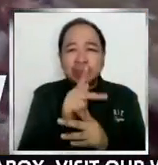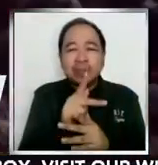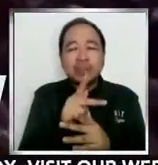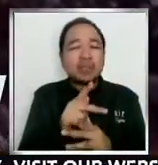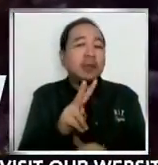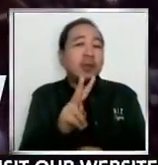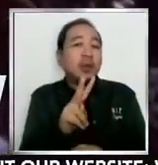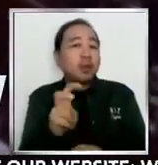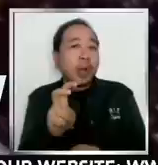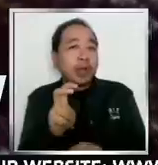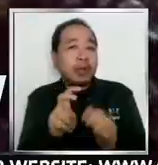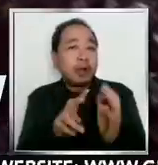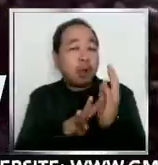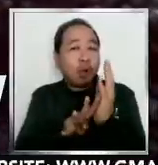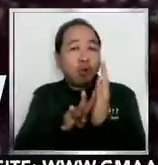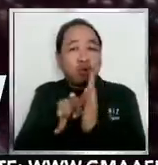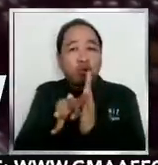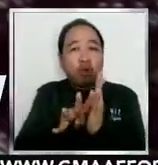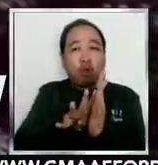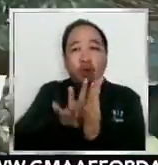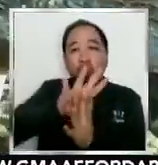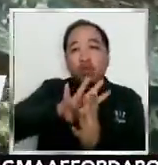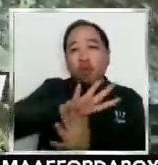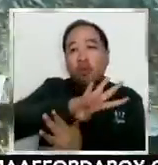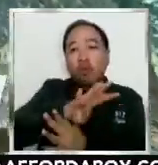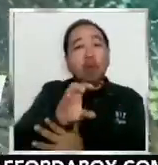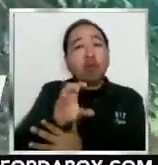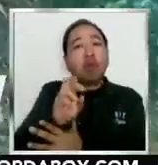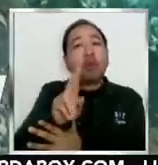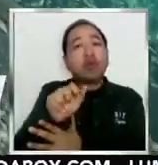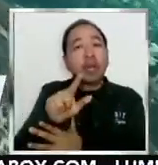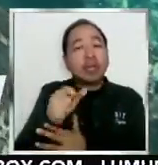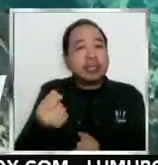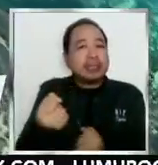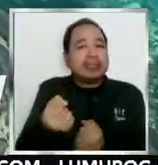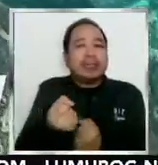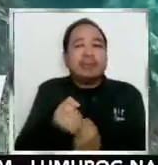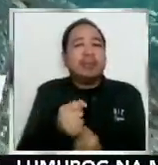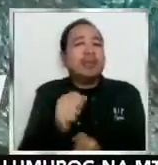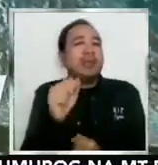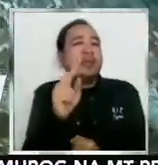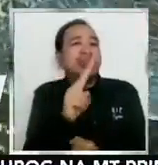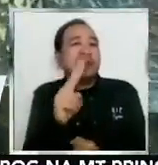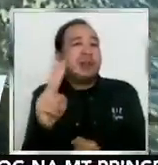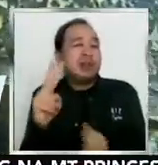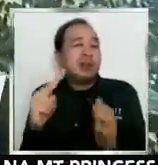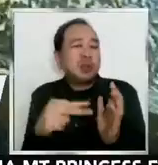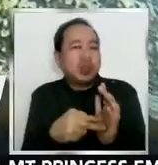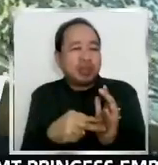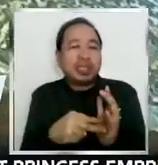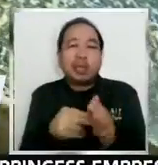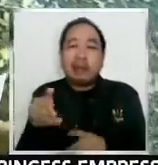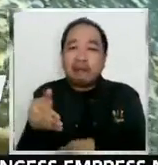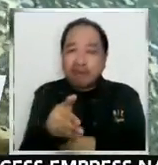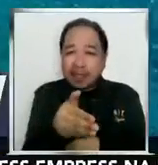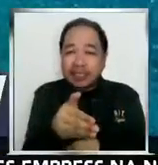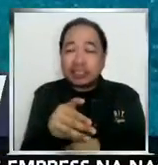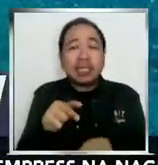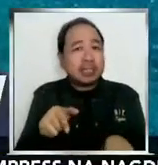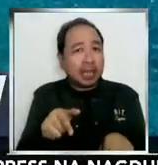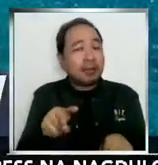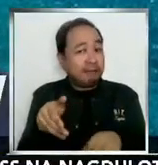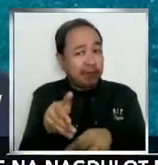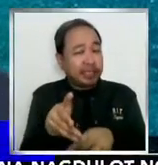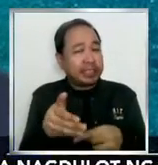matatagpuan dito na bumubuhay sa halos 2,000 marine species, pati na mga endangered o nanganganib nang mawala sa mundo.